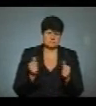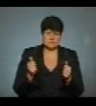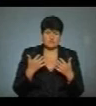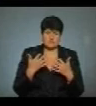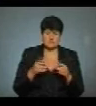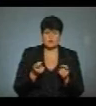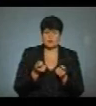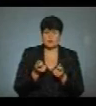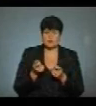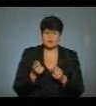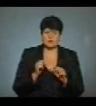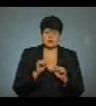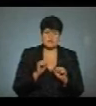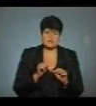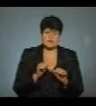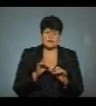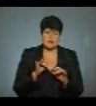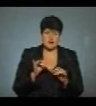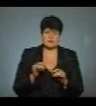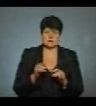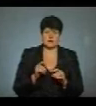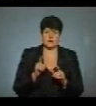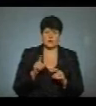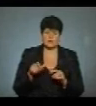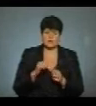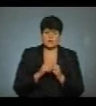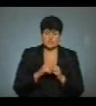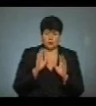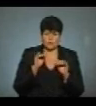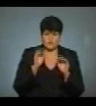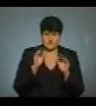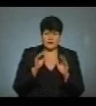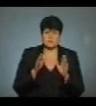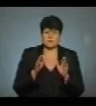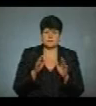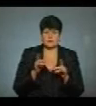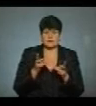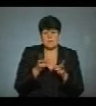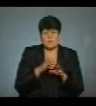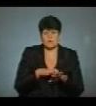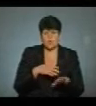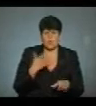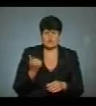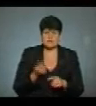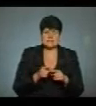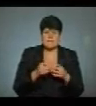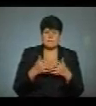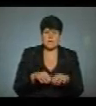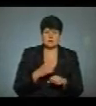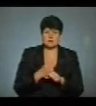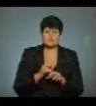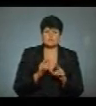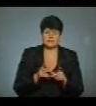як чуть-чуть захисна реакція вища, дуже часто людина кліпає повікою, тоді чуть-чуть треба довше. Цей апарат працює таким